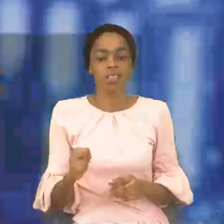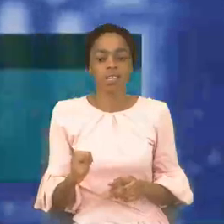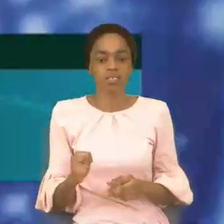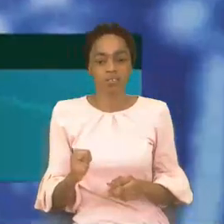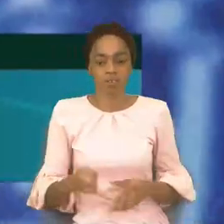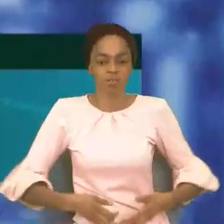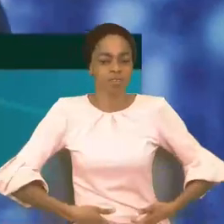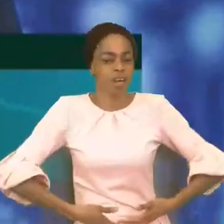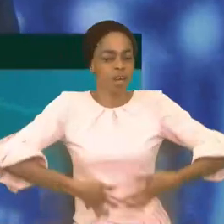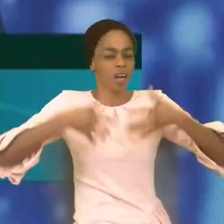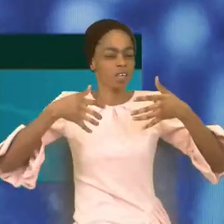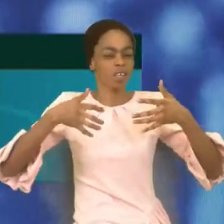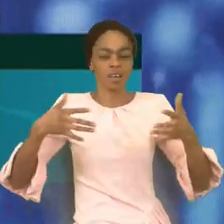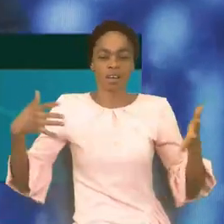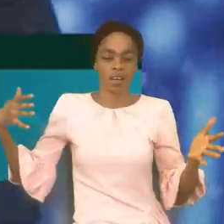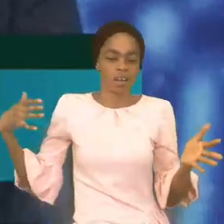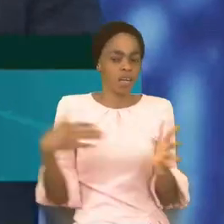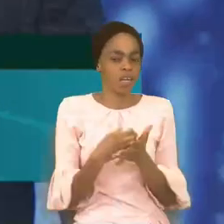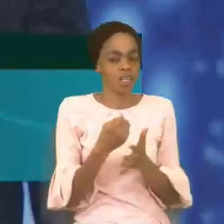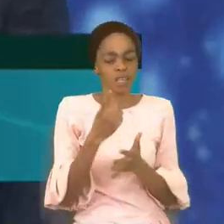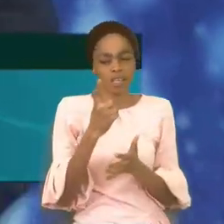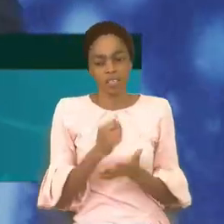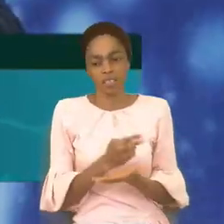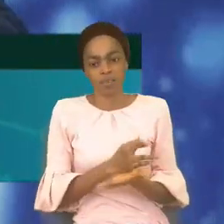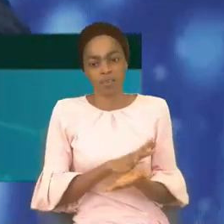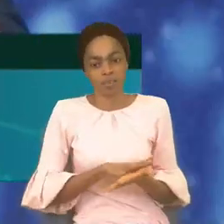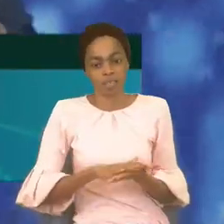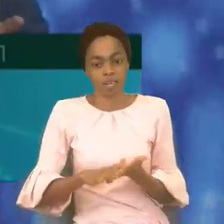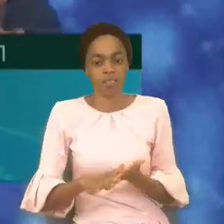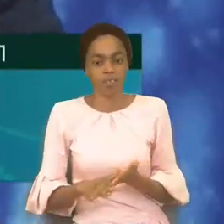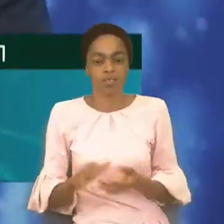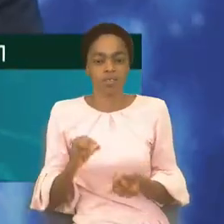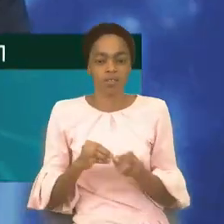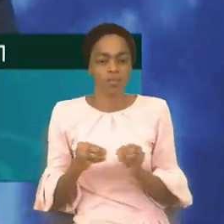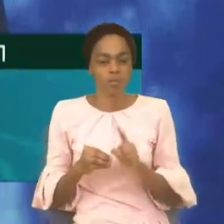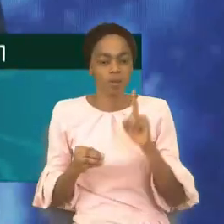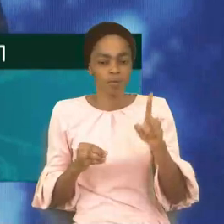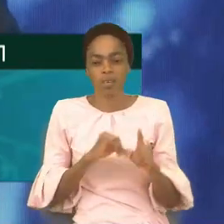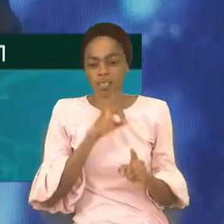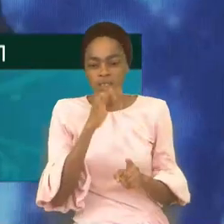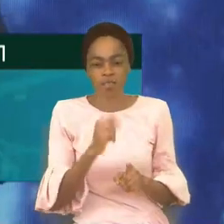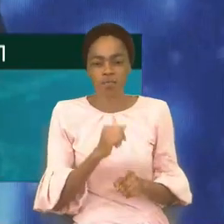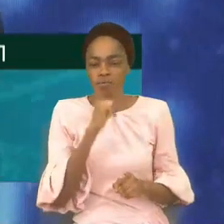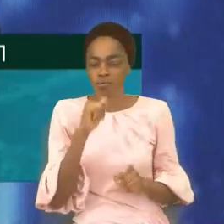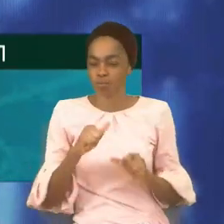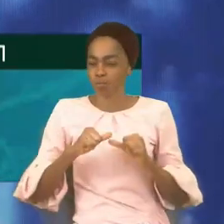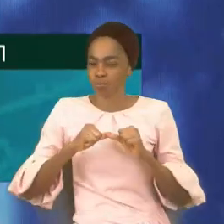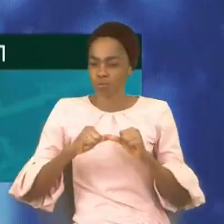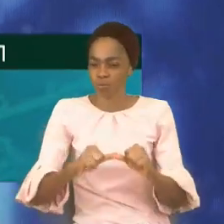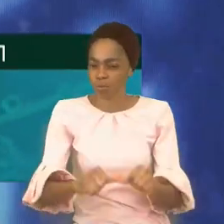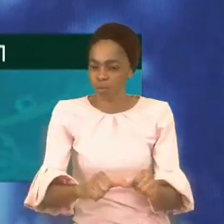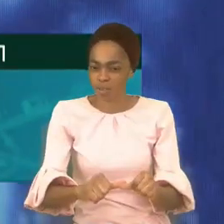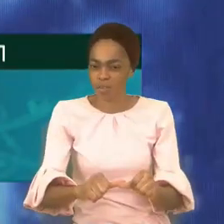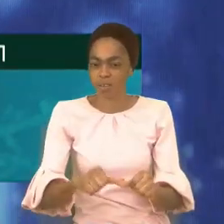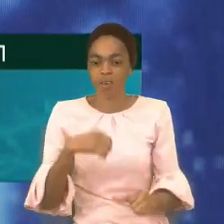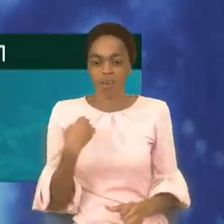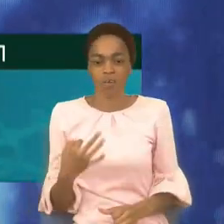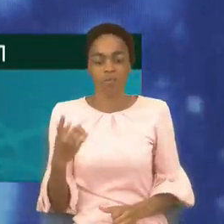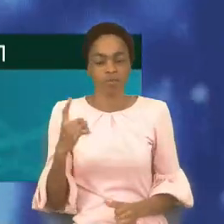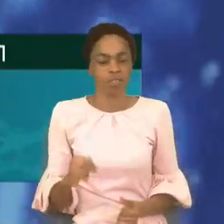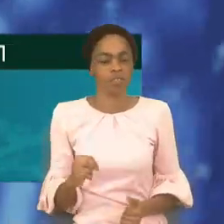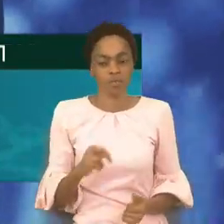justes. Premier élément dans le premier point, l'inconsistance des religieux. Est-ce que vous